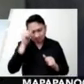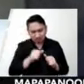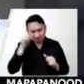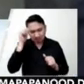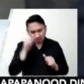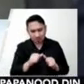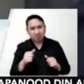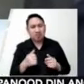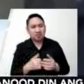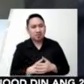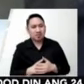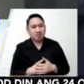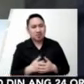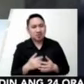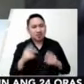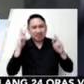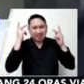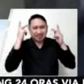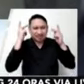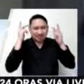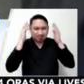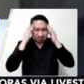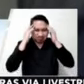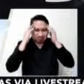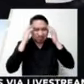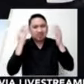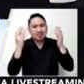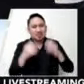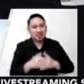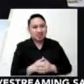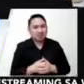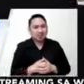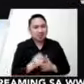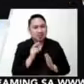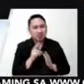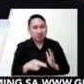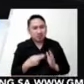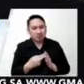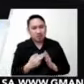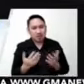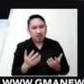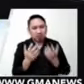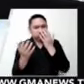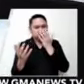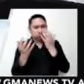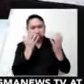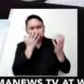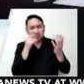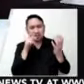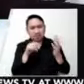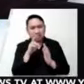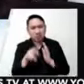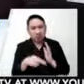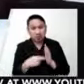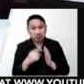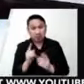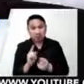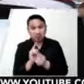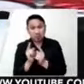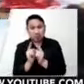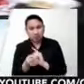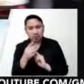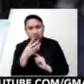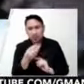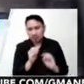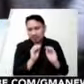yung ano sakit sa utak nung nung pagbuo nung character katuwang daw ni Dennis ang mga language translators na nagtuturo sa